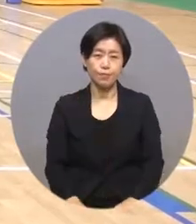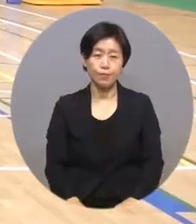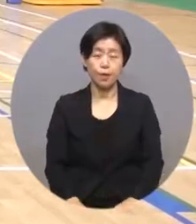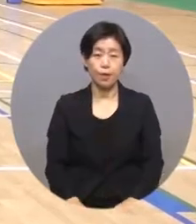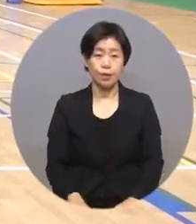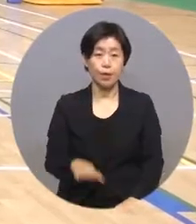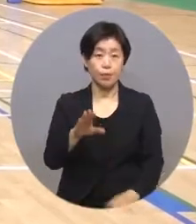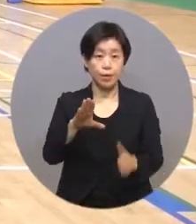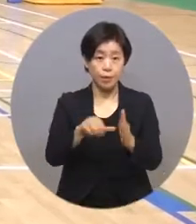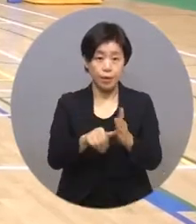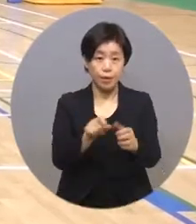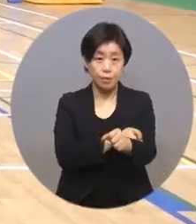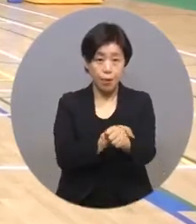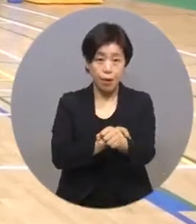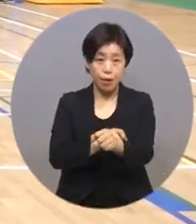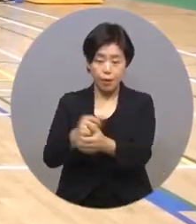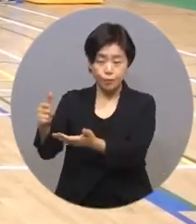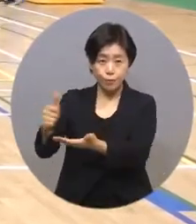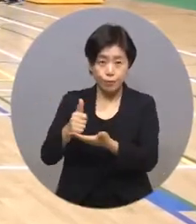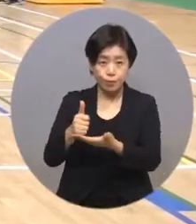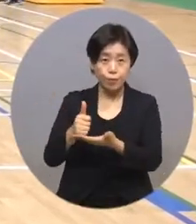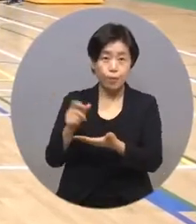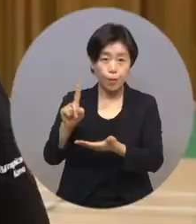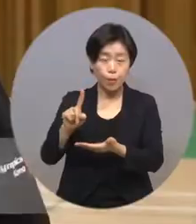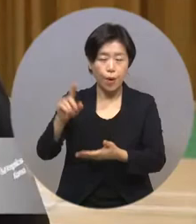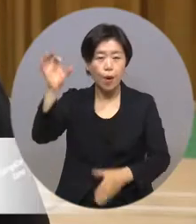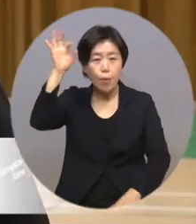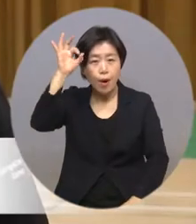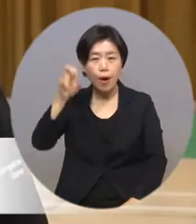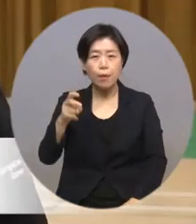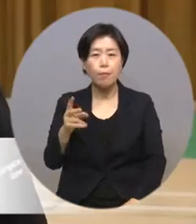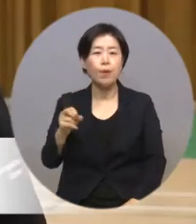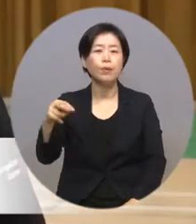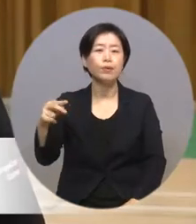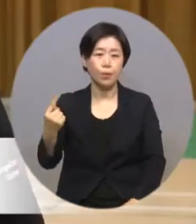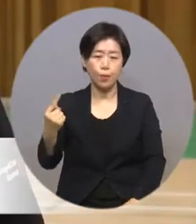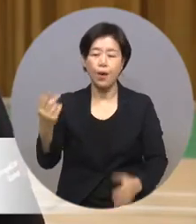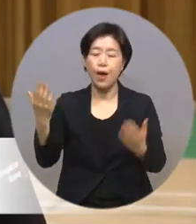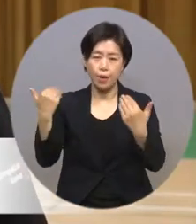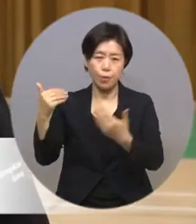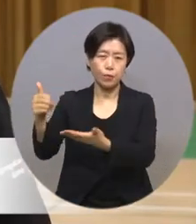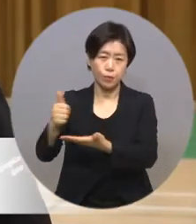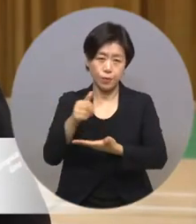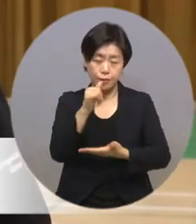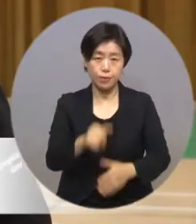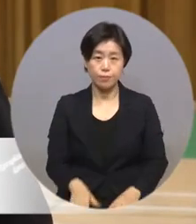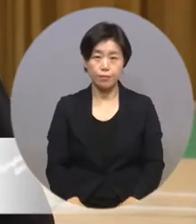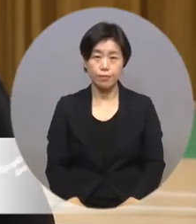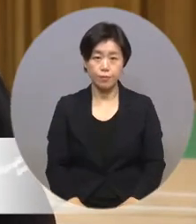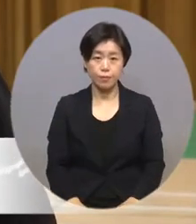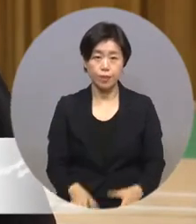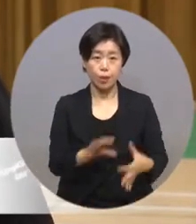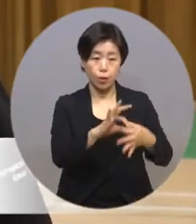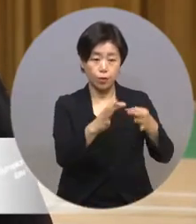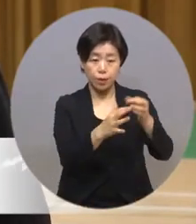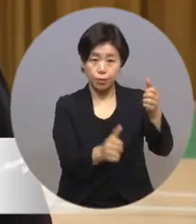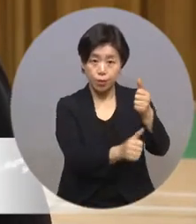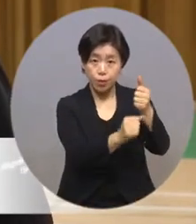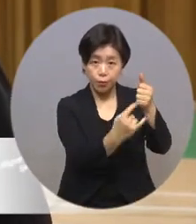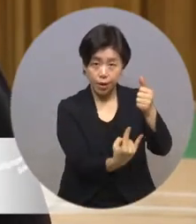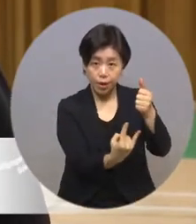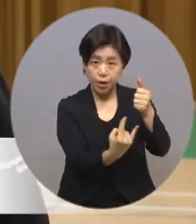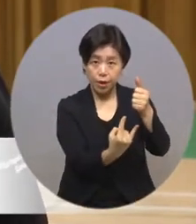포항 명도학교를 초청해서 이벤트 경기도 진행합니다. 스페셜 통합위원회에서 특별하게 초청을 해서